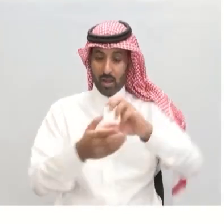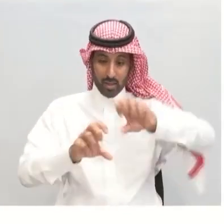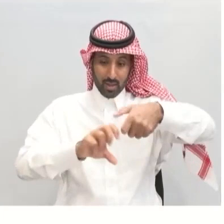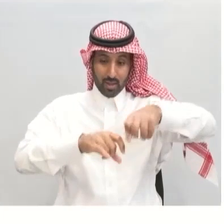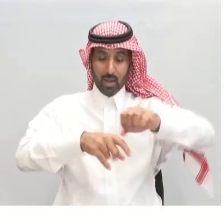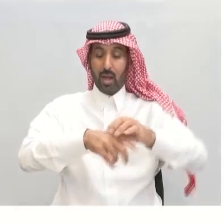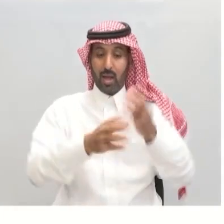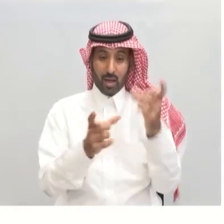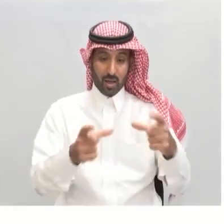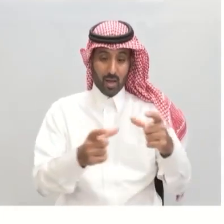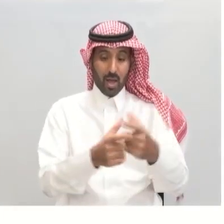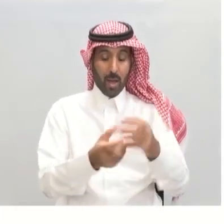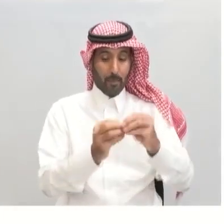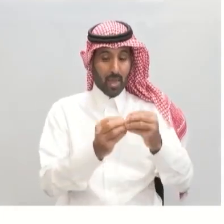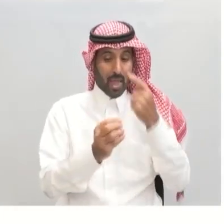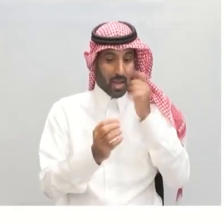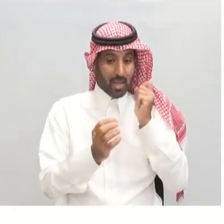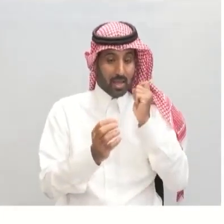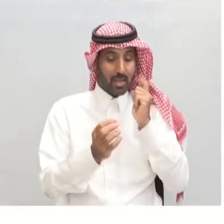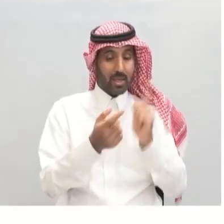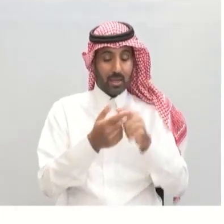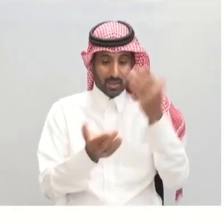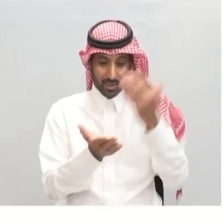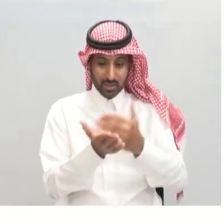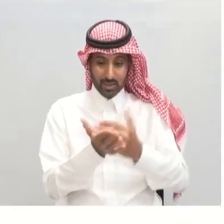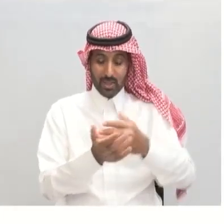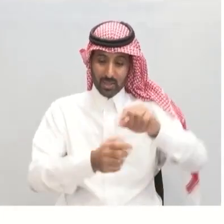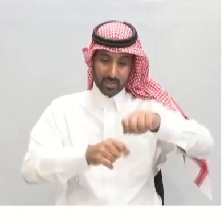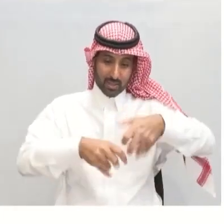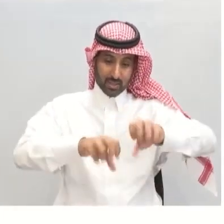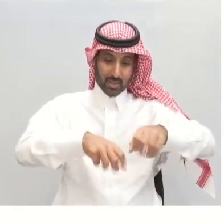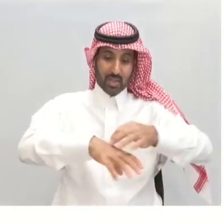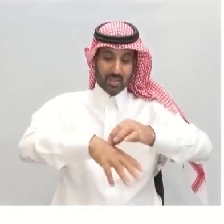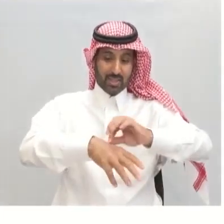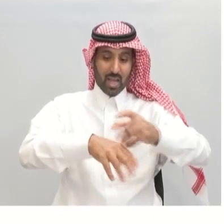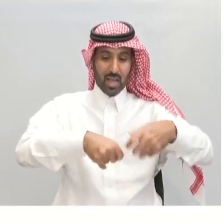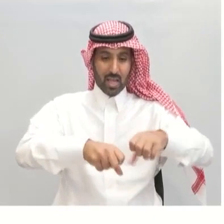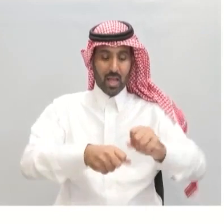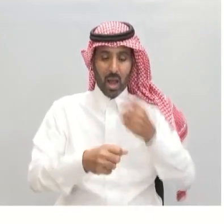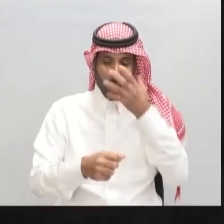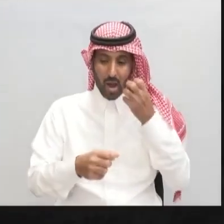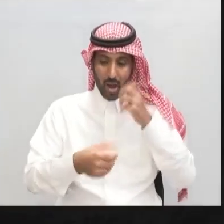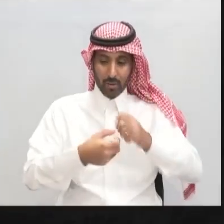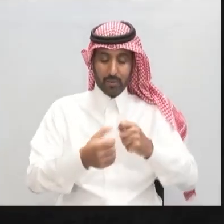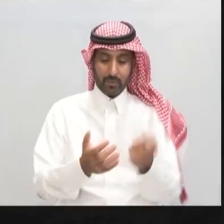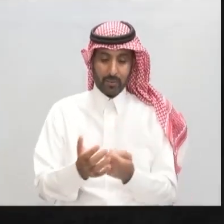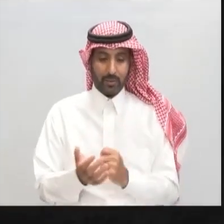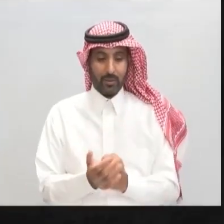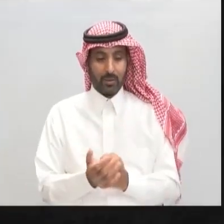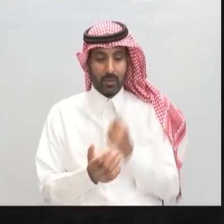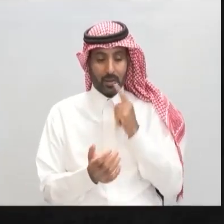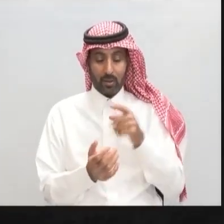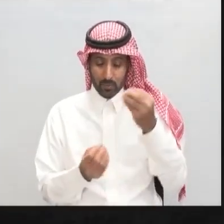وهي حجاره بيض الرقاق وقطع الاديم قطع الجلد وغير ذلك اذا هذه وسائل كتابه